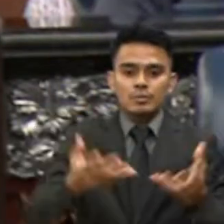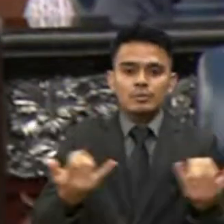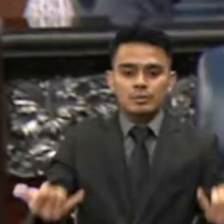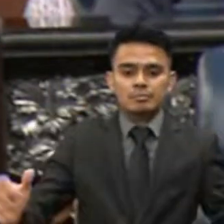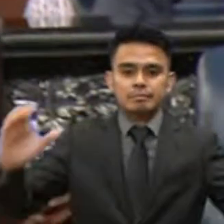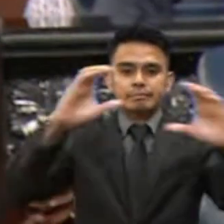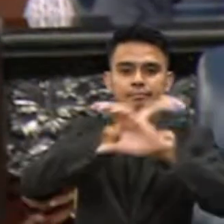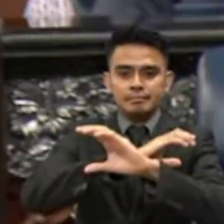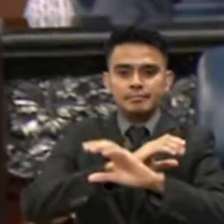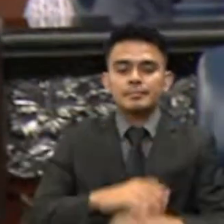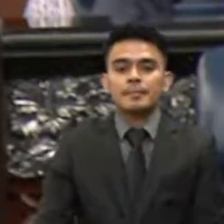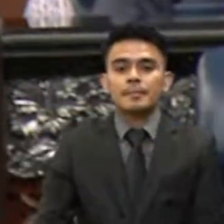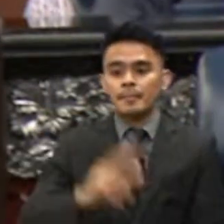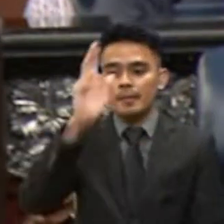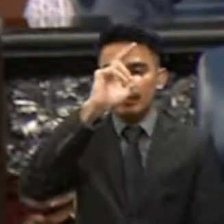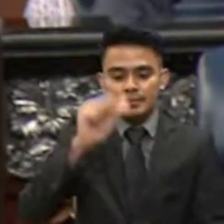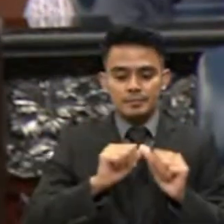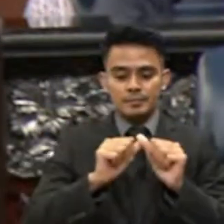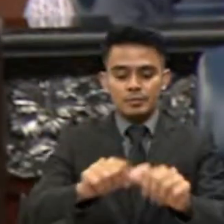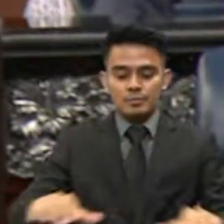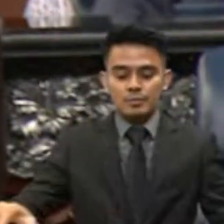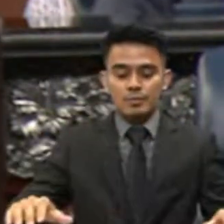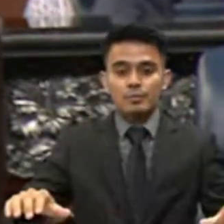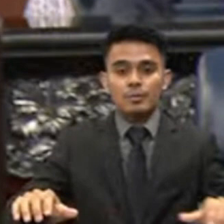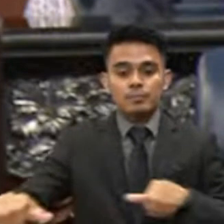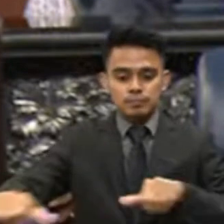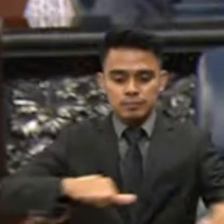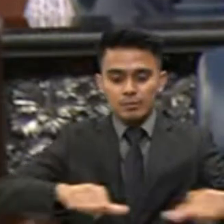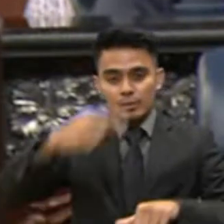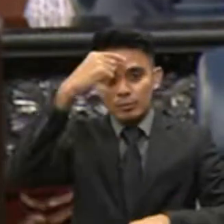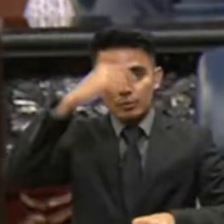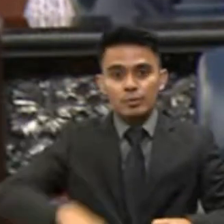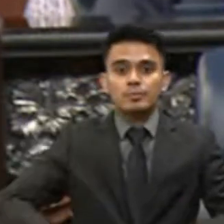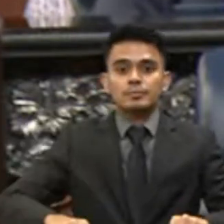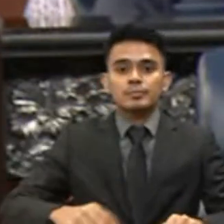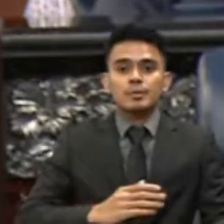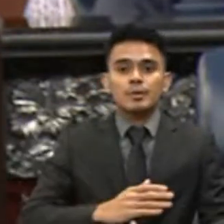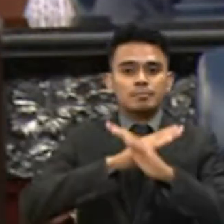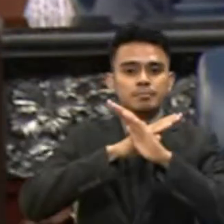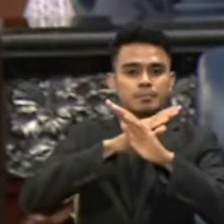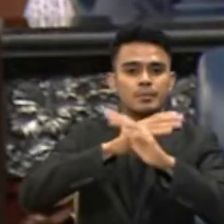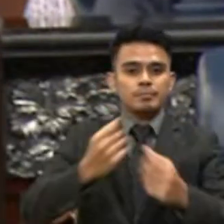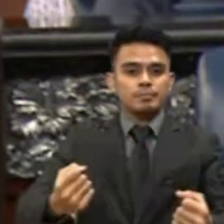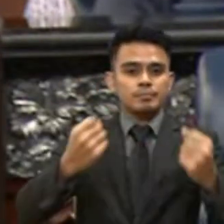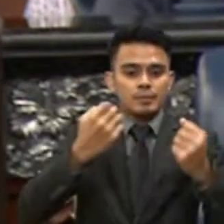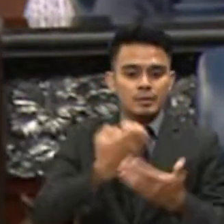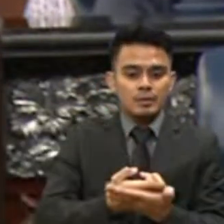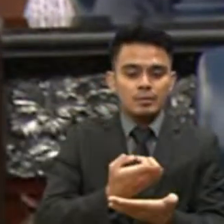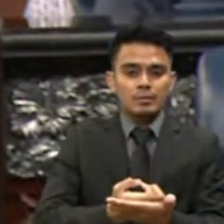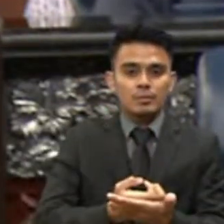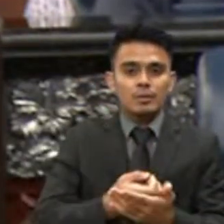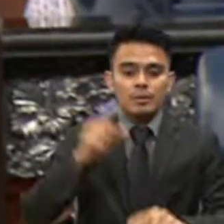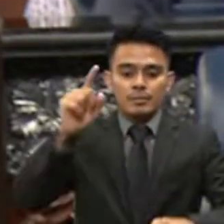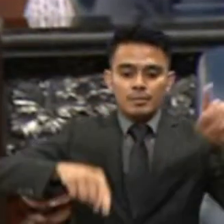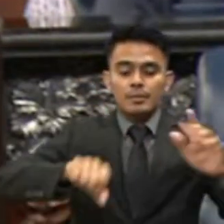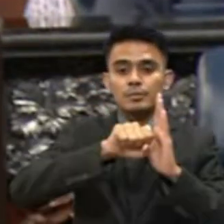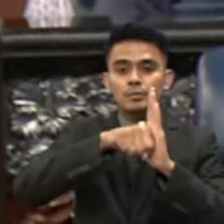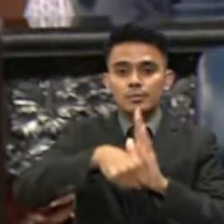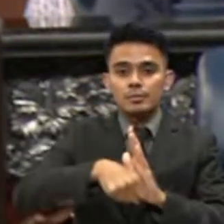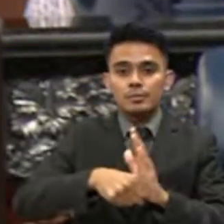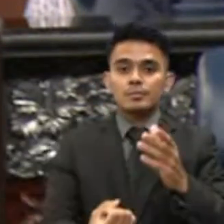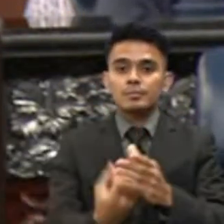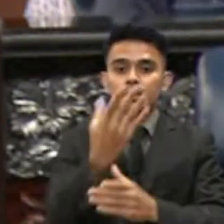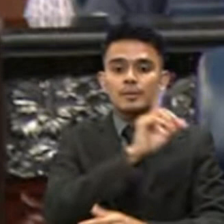mencabar kerajaan akan terus mengambil langkah proaktif bagai meningkatkan daya tahan ekonomi dengan memperbaikan sumber pertumbuhan